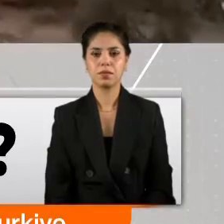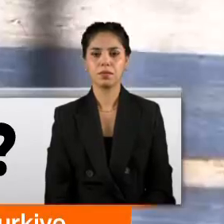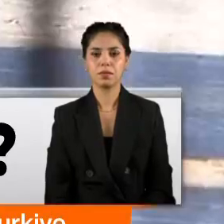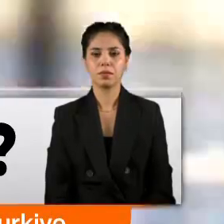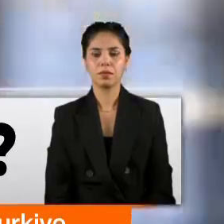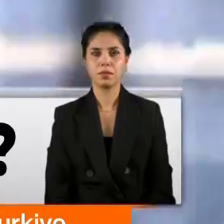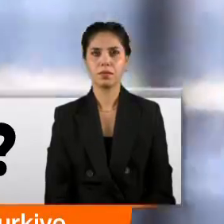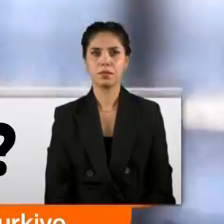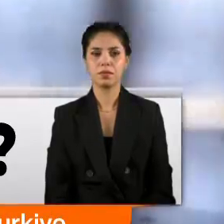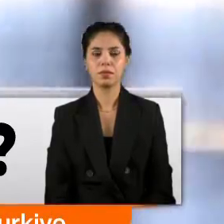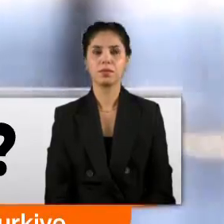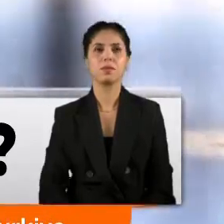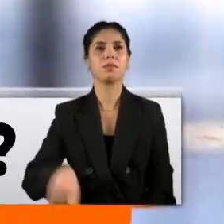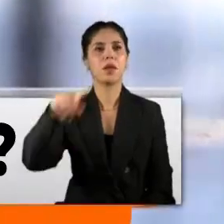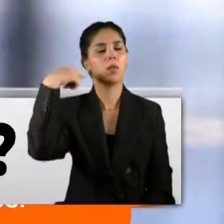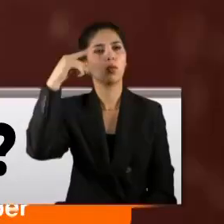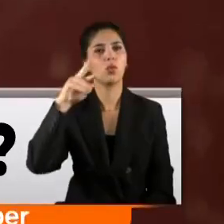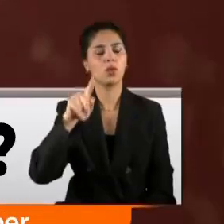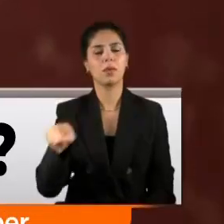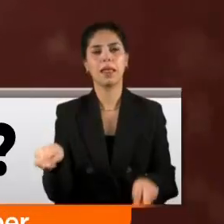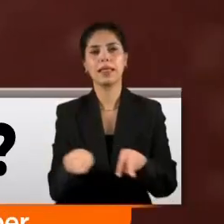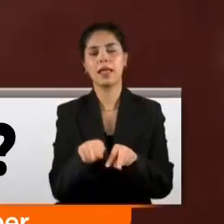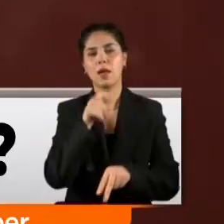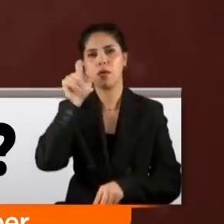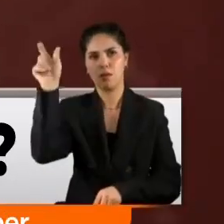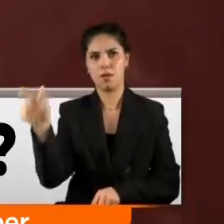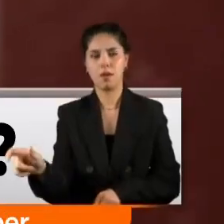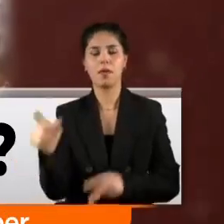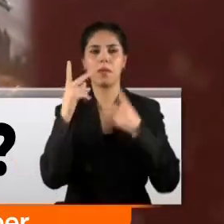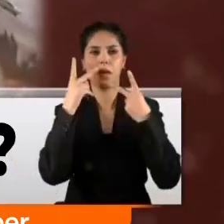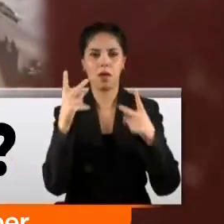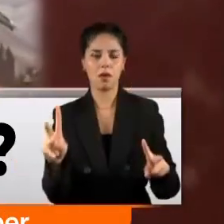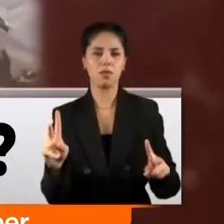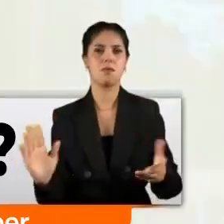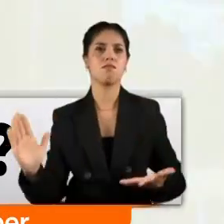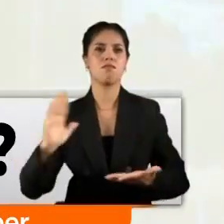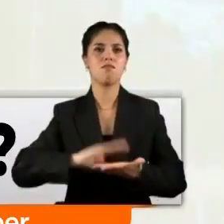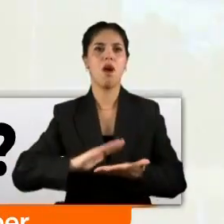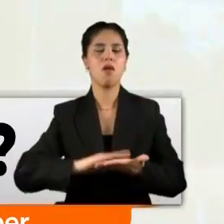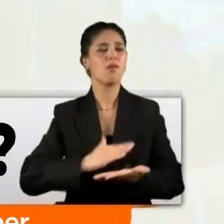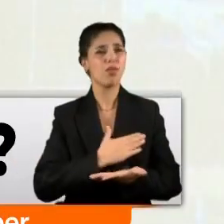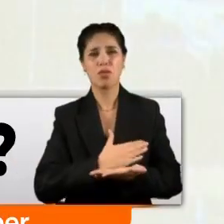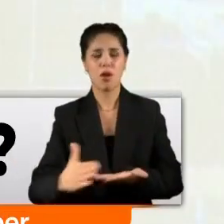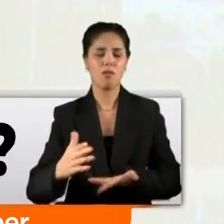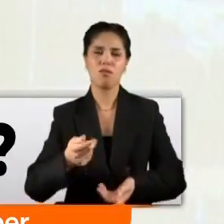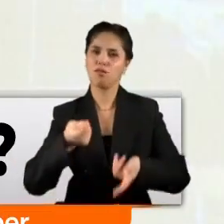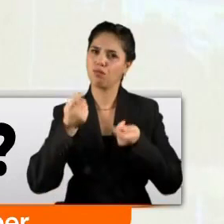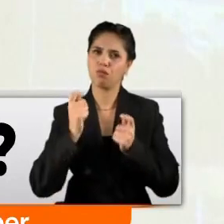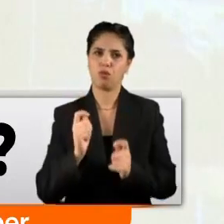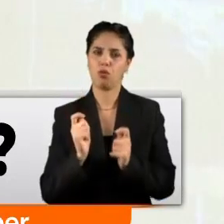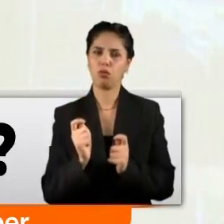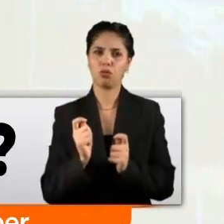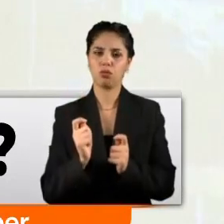ediyorlar. Beklendiği gibi Netanyahu'nun açıklamaları da kalıcı ateşkesten çok uzaktı. Savaştayız ve